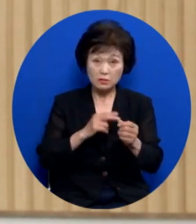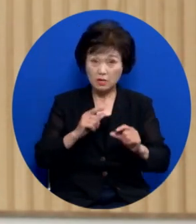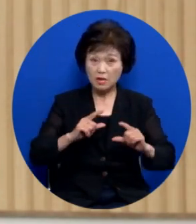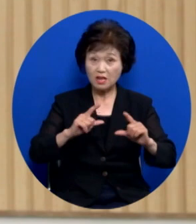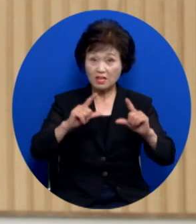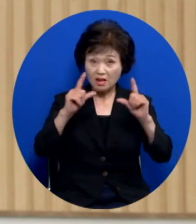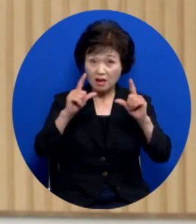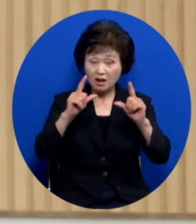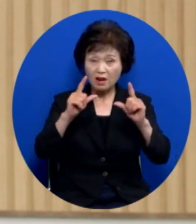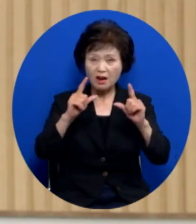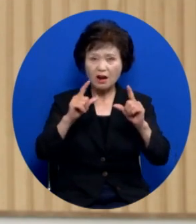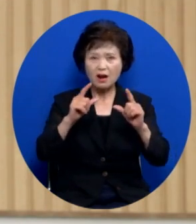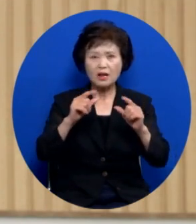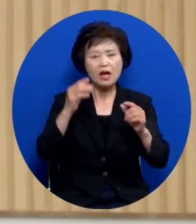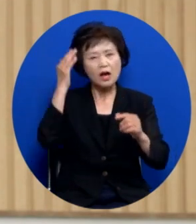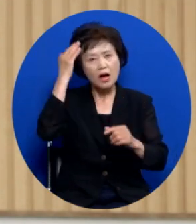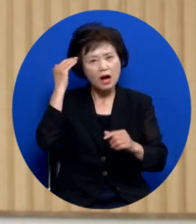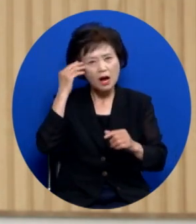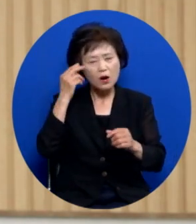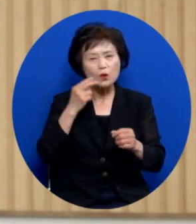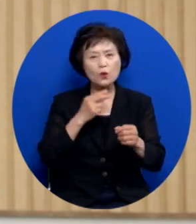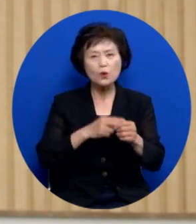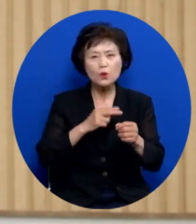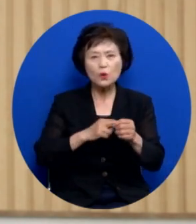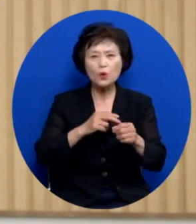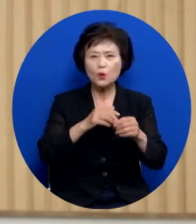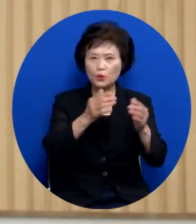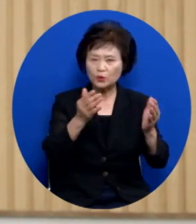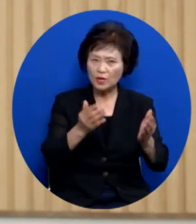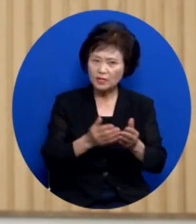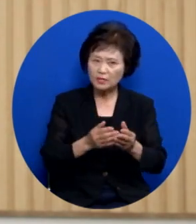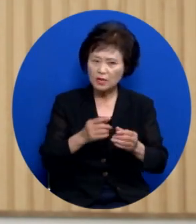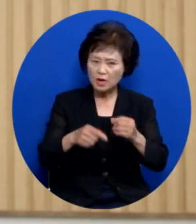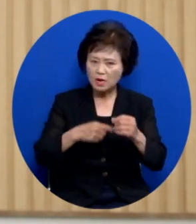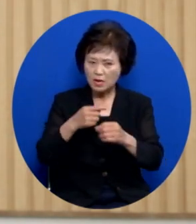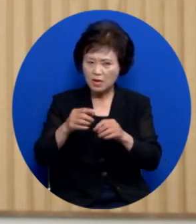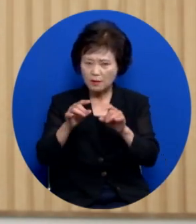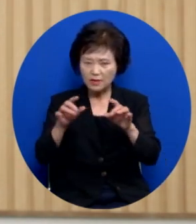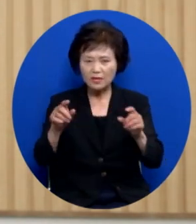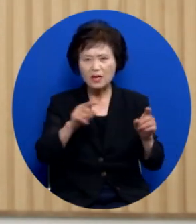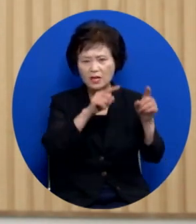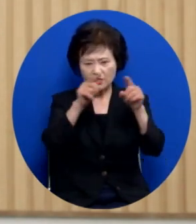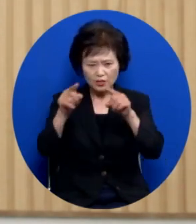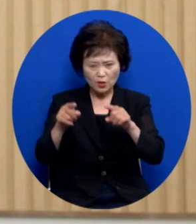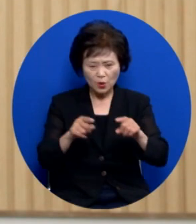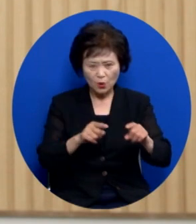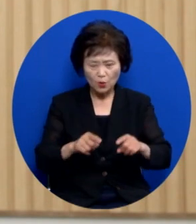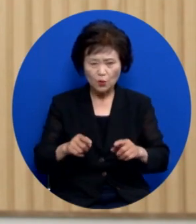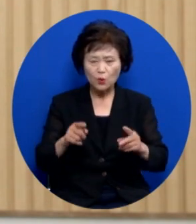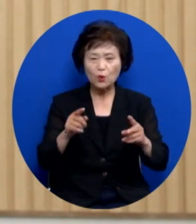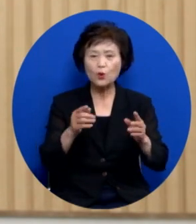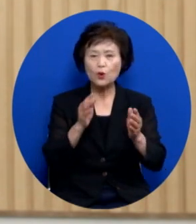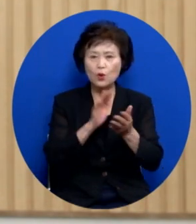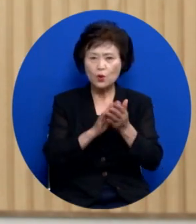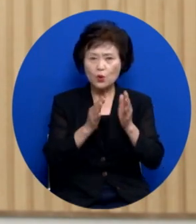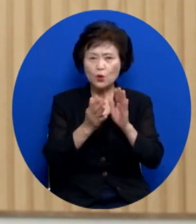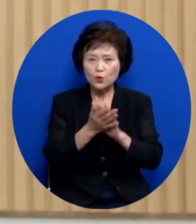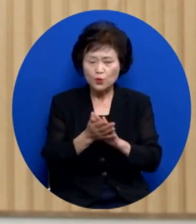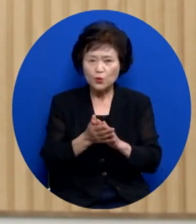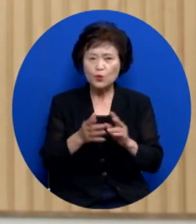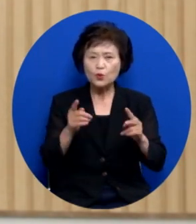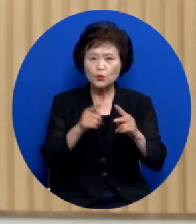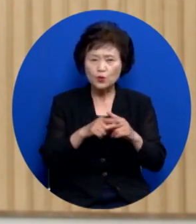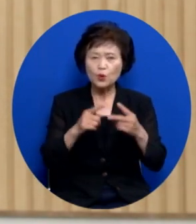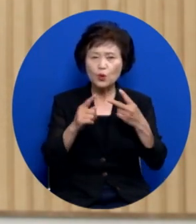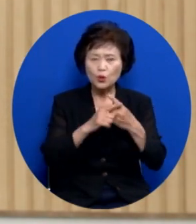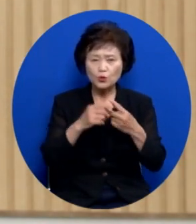저음해서 한국교원단체 총연합회가 해마다 전국 유초중고 대학 교원들을